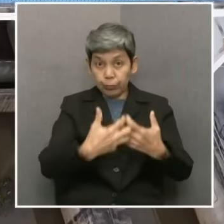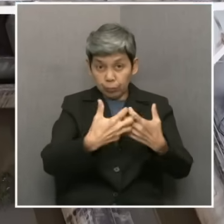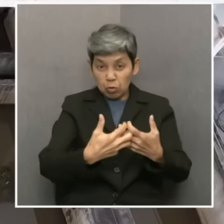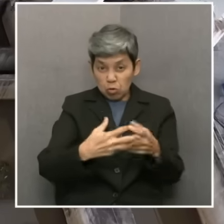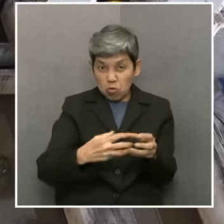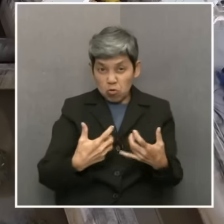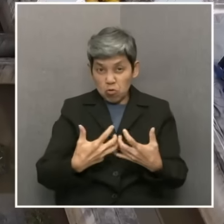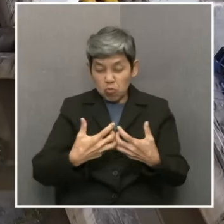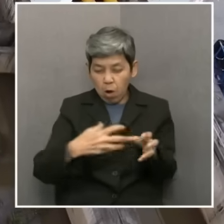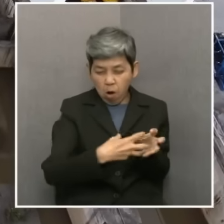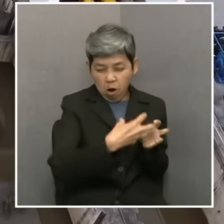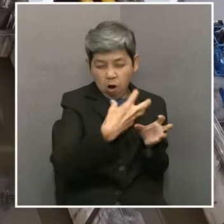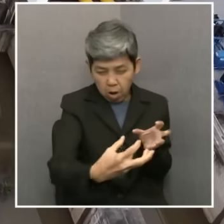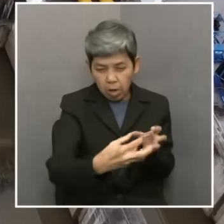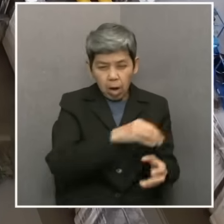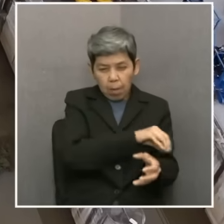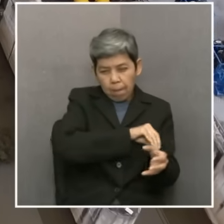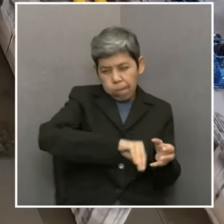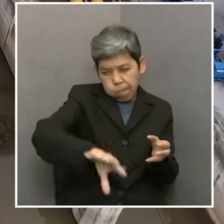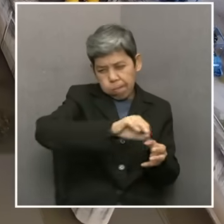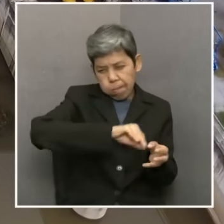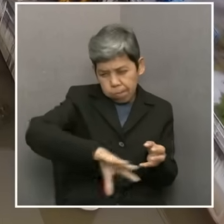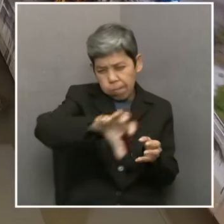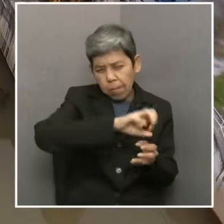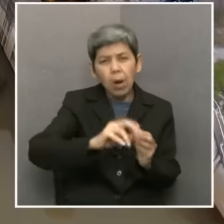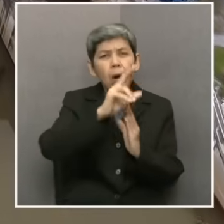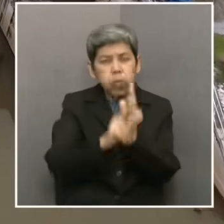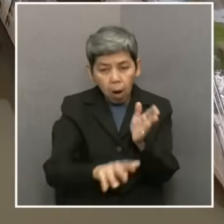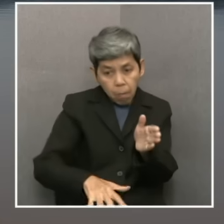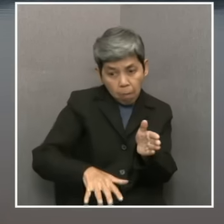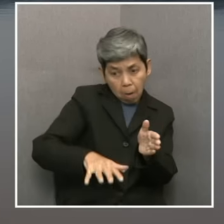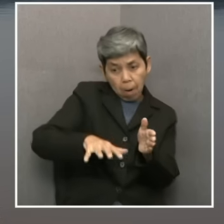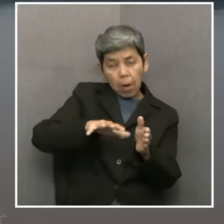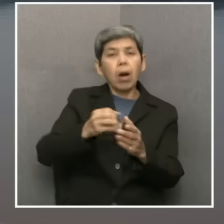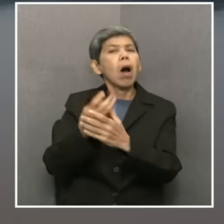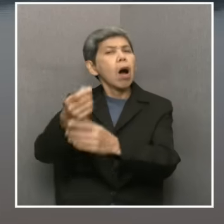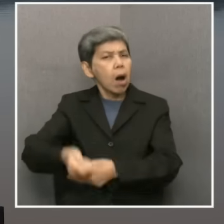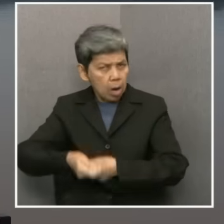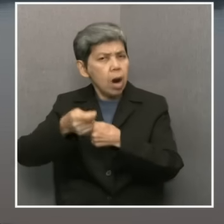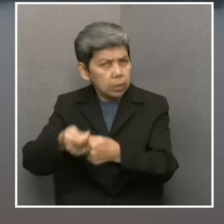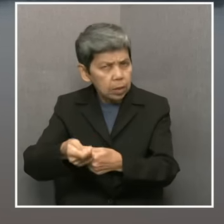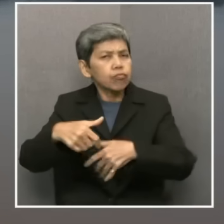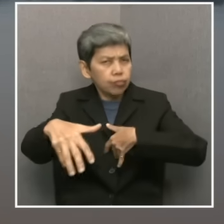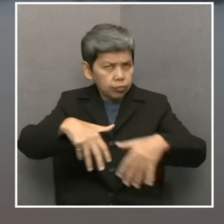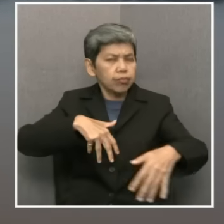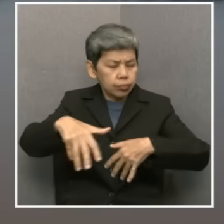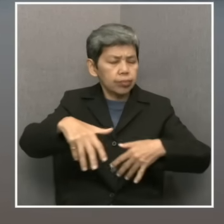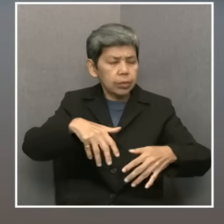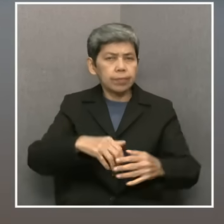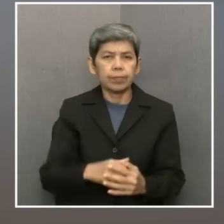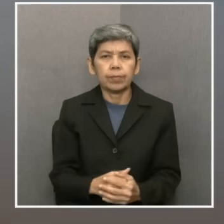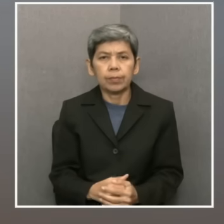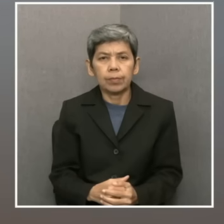ใหญ่ผันน้ำออกแก้ปัญหาน้ำโขงหนุนเอิล้นท่วมพื้นที่การเกษตรรวมถึงชุมชนในพื้นที่เสี่ยงด้วย